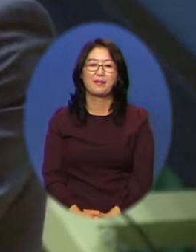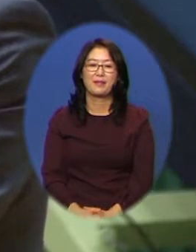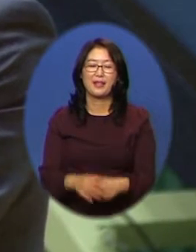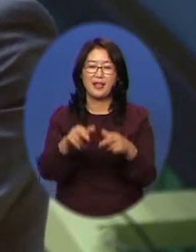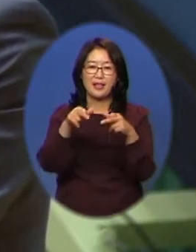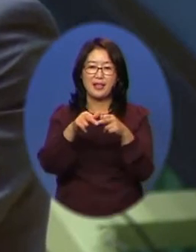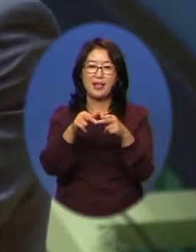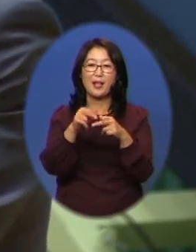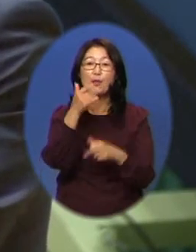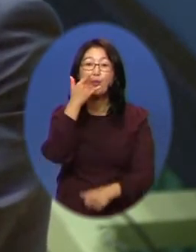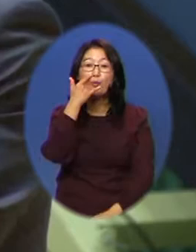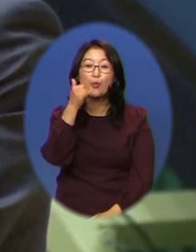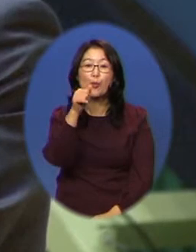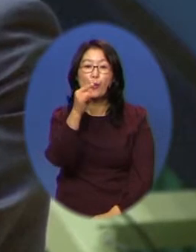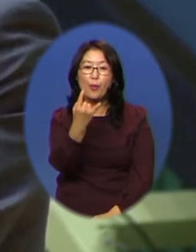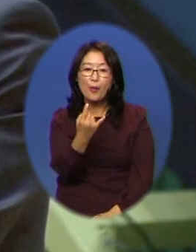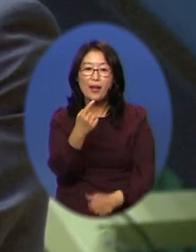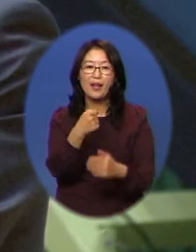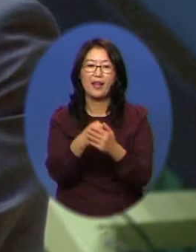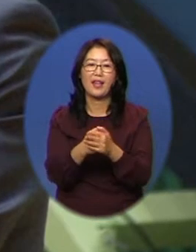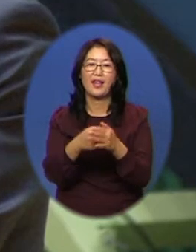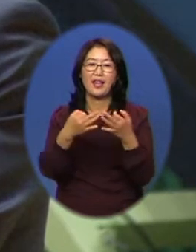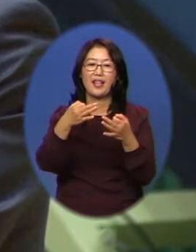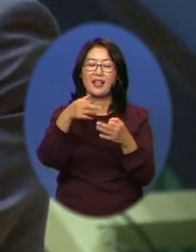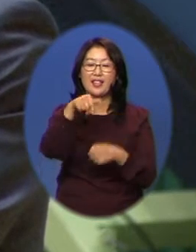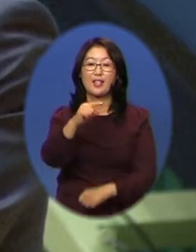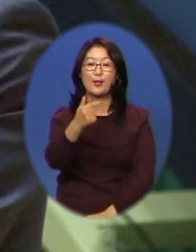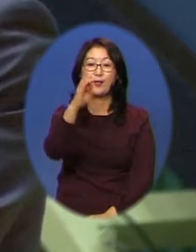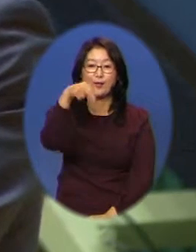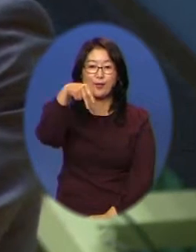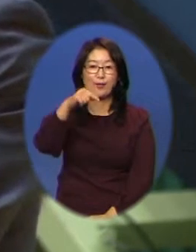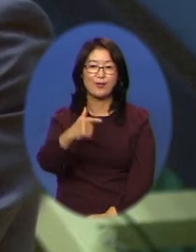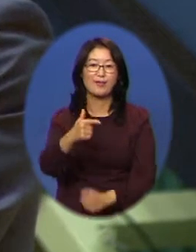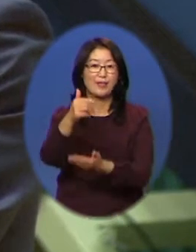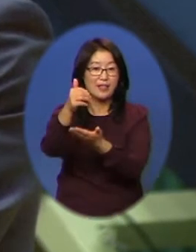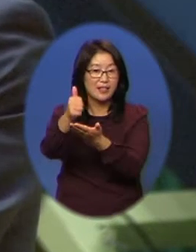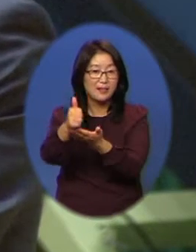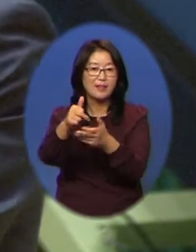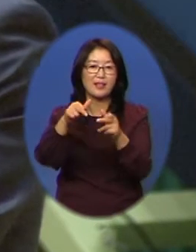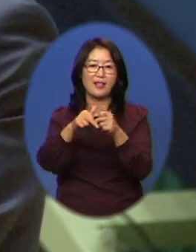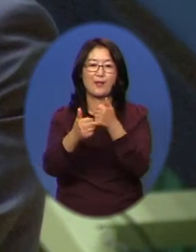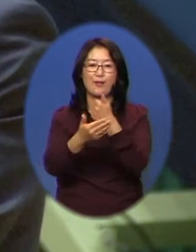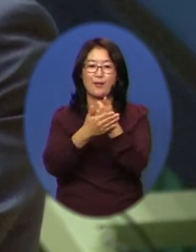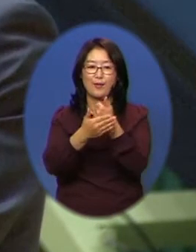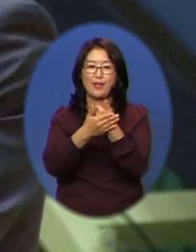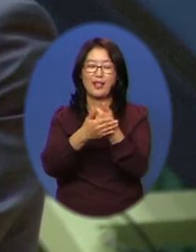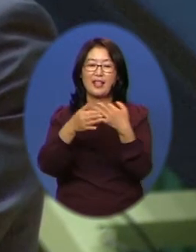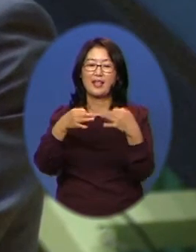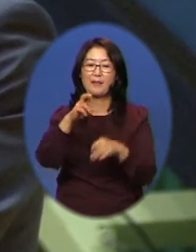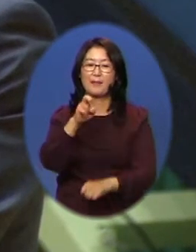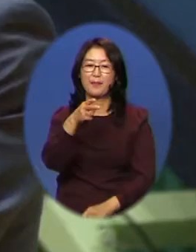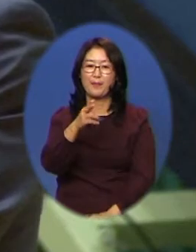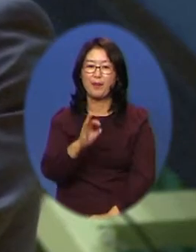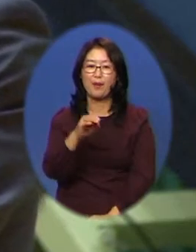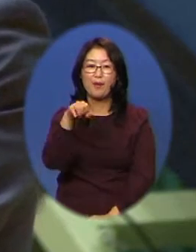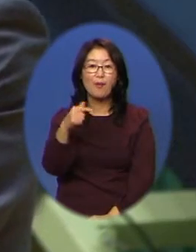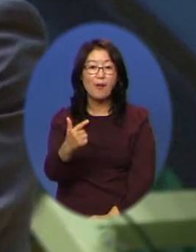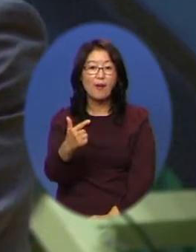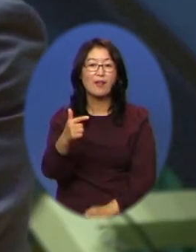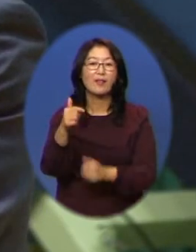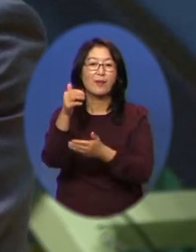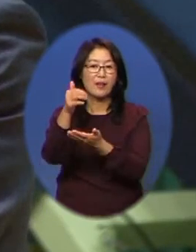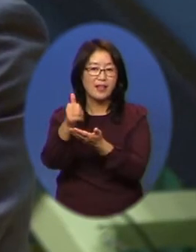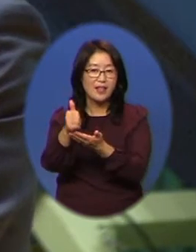장애인 부모의 진유순 회장님, 그리고 우리 장애인 후원회 김명원 회장님을 비롯한